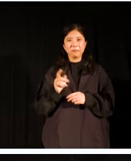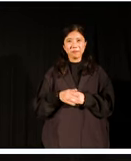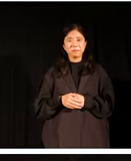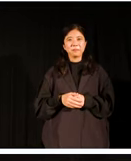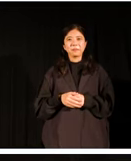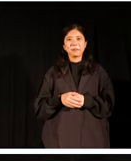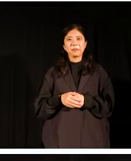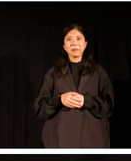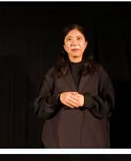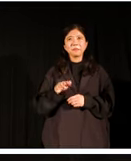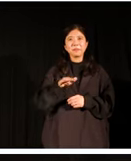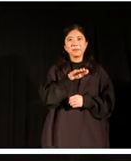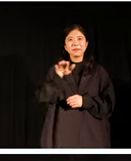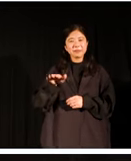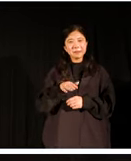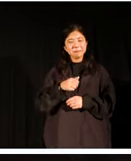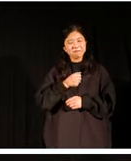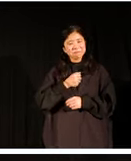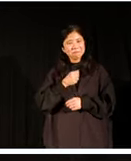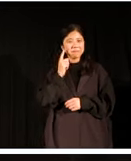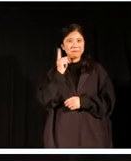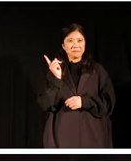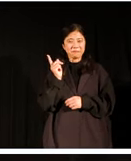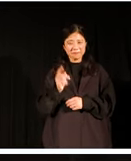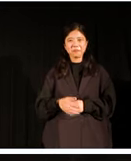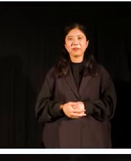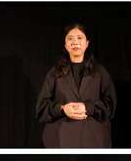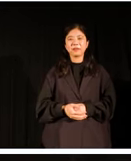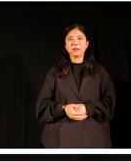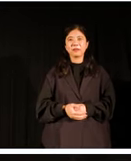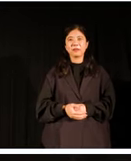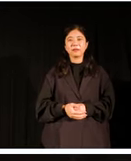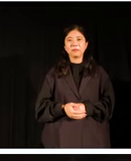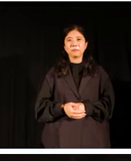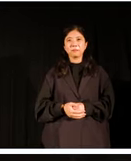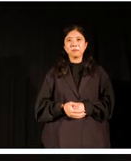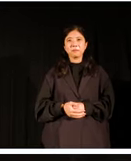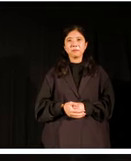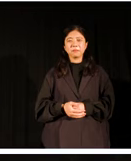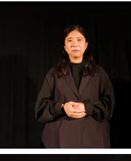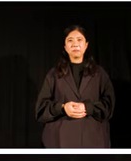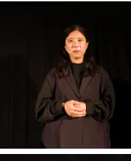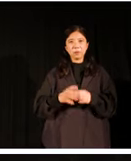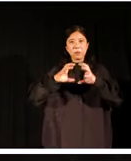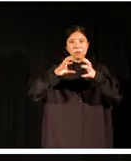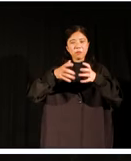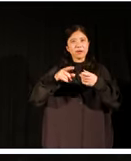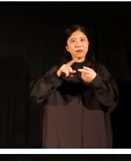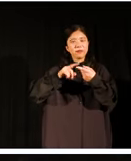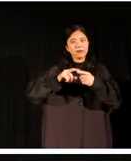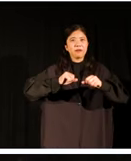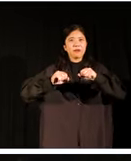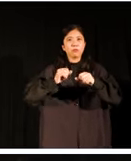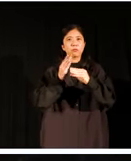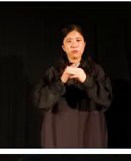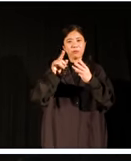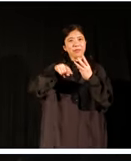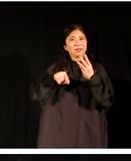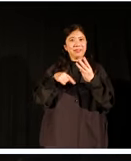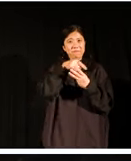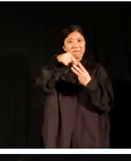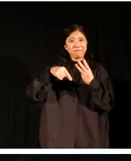はえ多くの皆さんが承知のことと思いますえ以上それぞれの分野で国際的な活動をなさっていますおさ